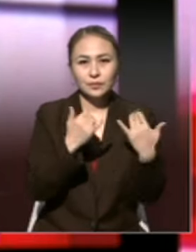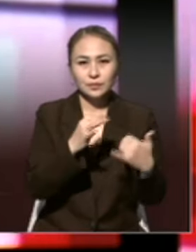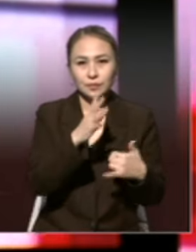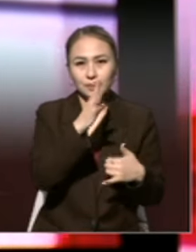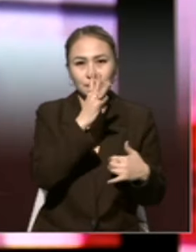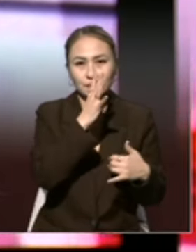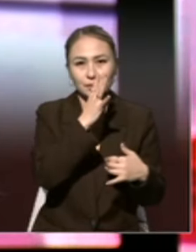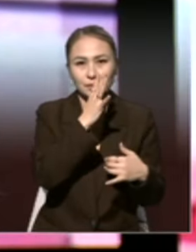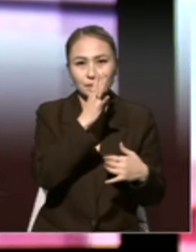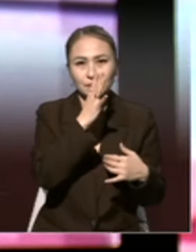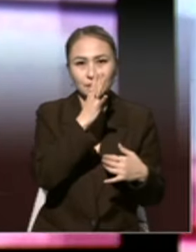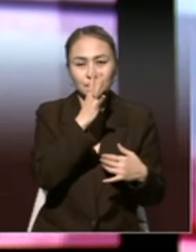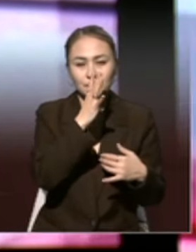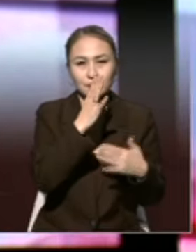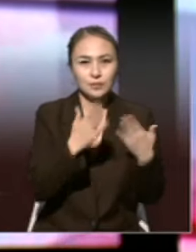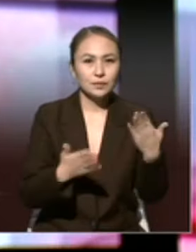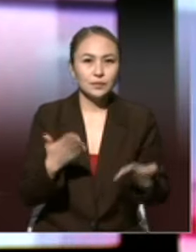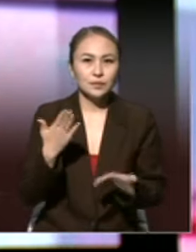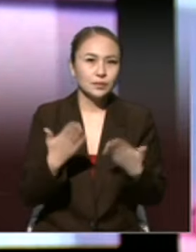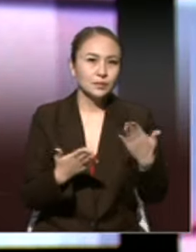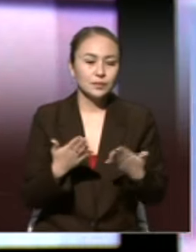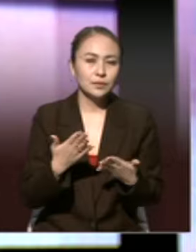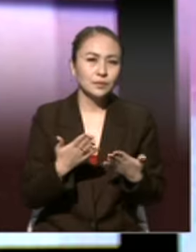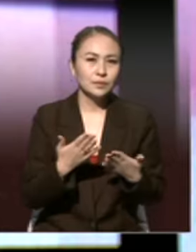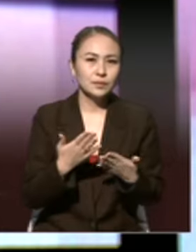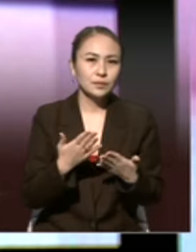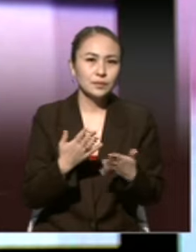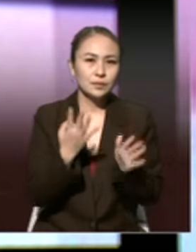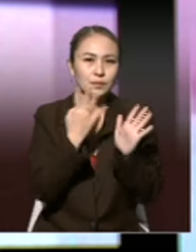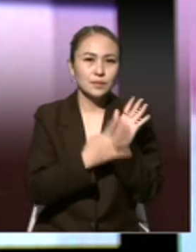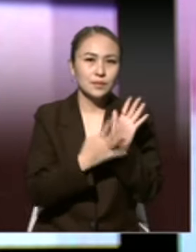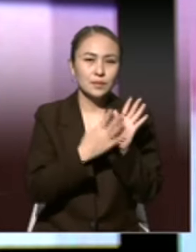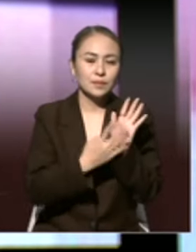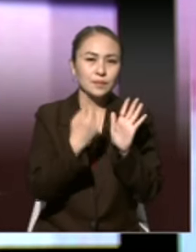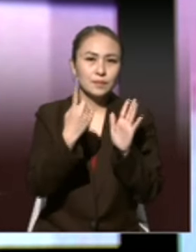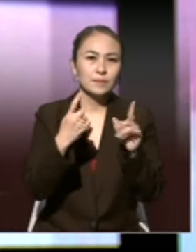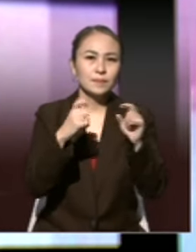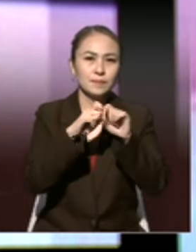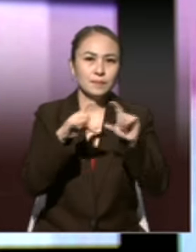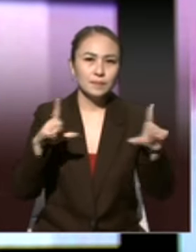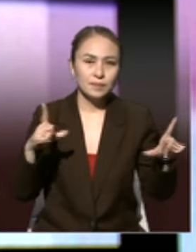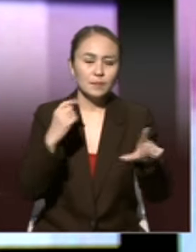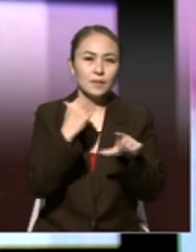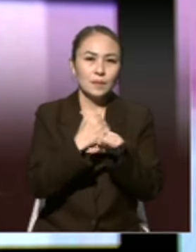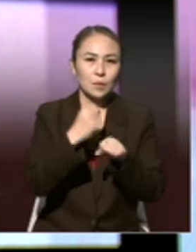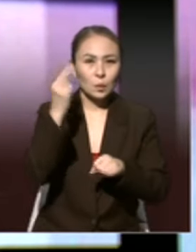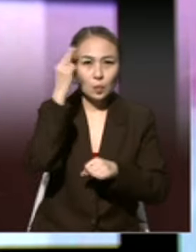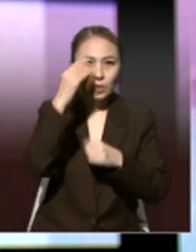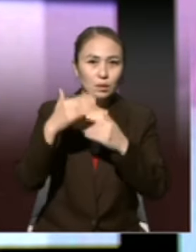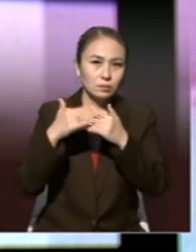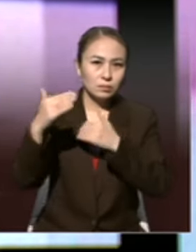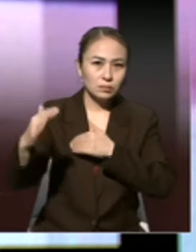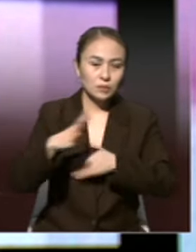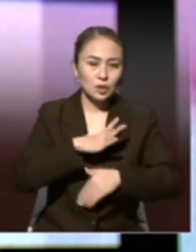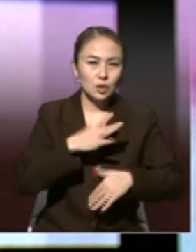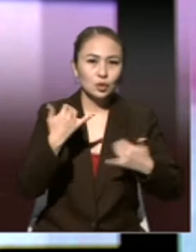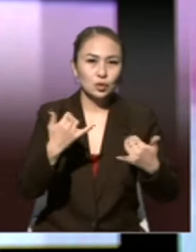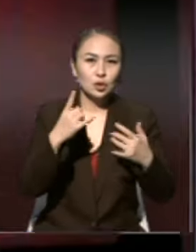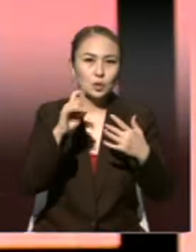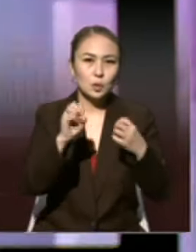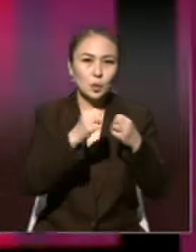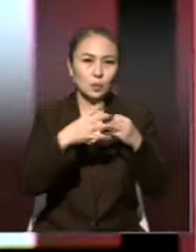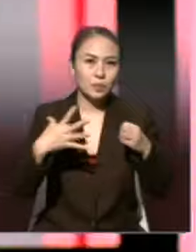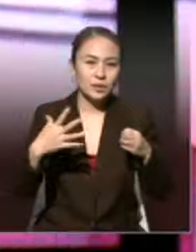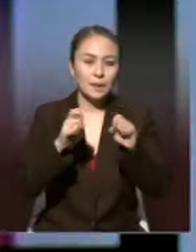күні егер кеше бізде 91 мектеп қашықтық оқытуға көшсе, бүгінгі күні 115 мектеп